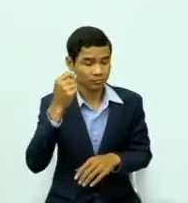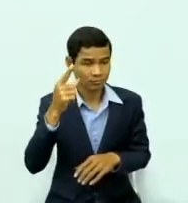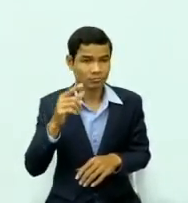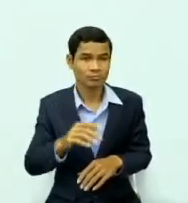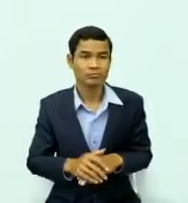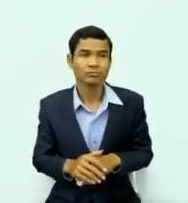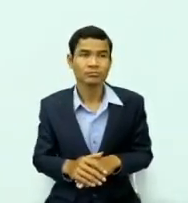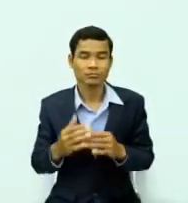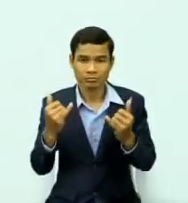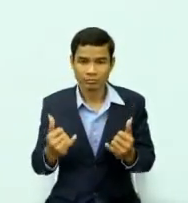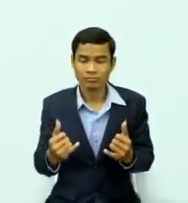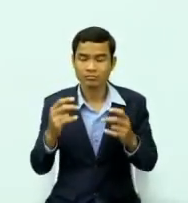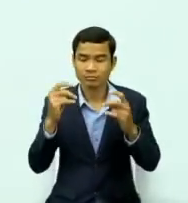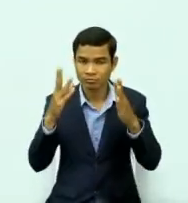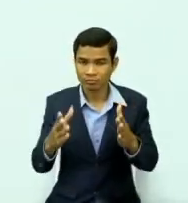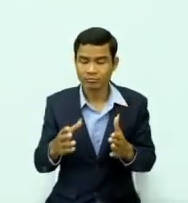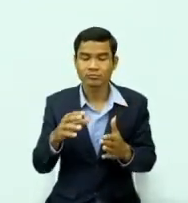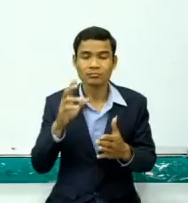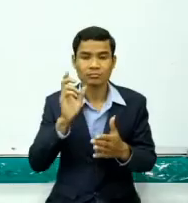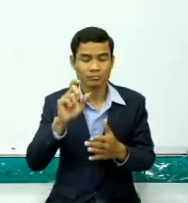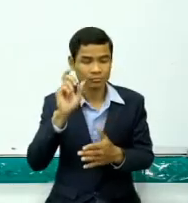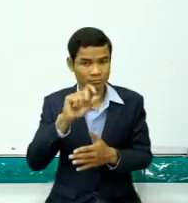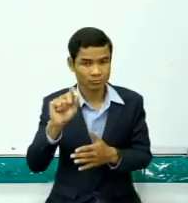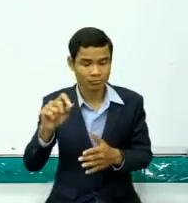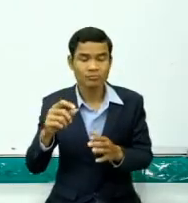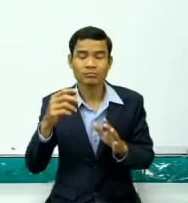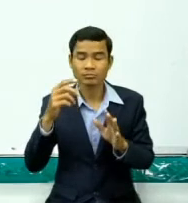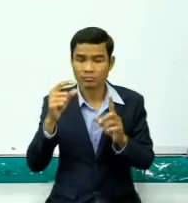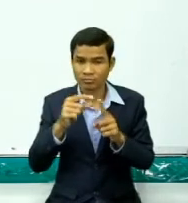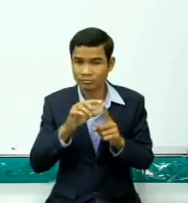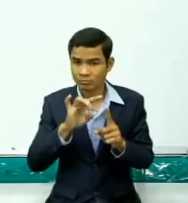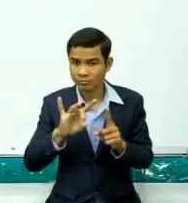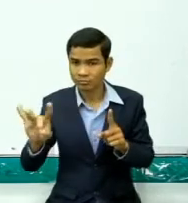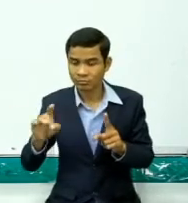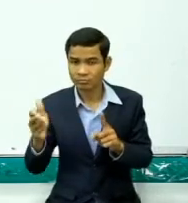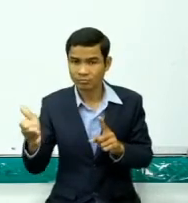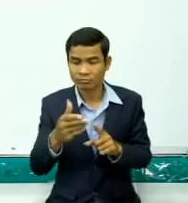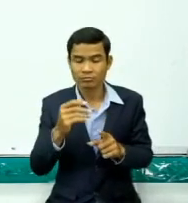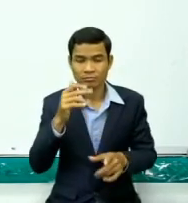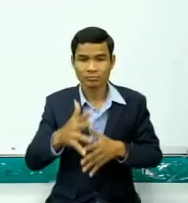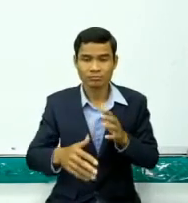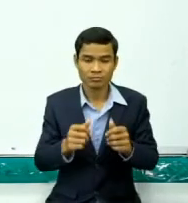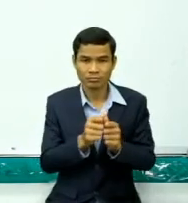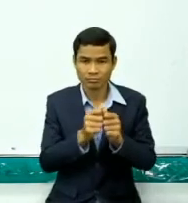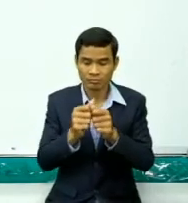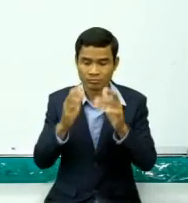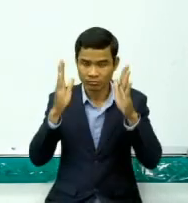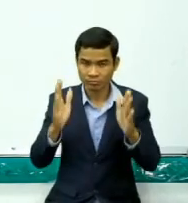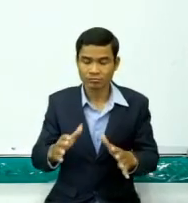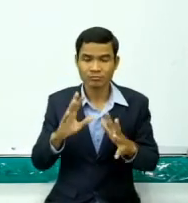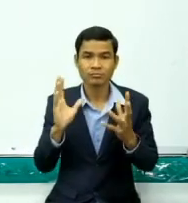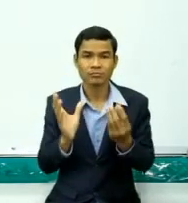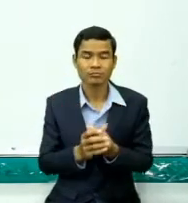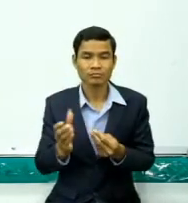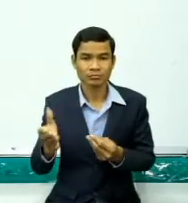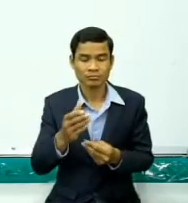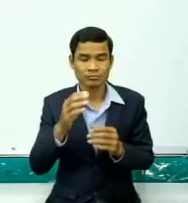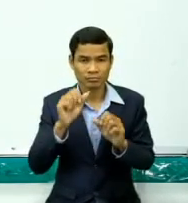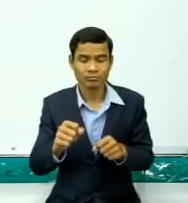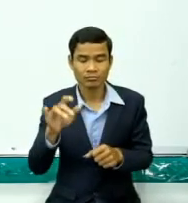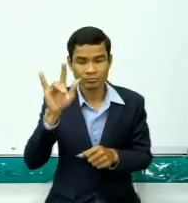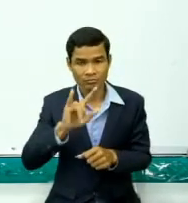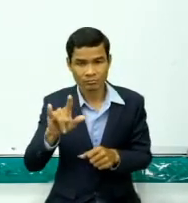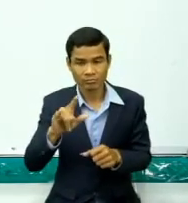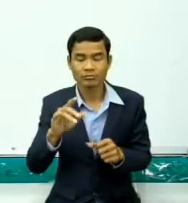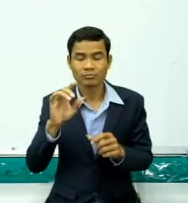con tại lấy nấy nè con đang sờ xe chiến nằm bay ở con chà liên an cho mùi nè cừu tình ọc thân nế đã dưng pra pra cho mùi